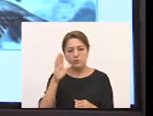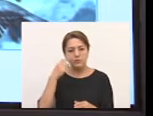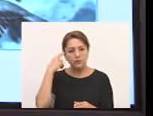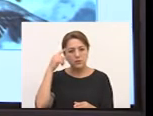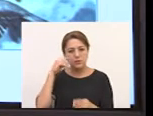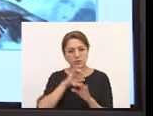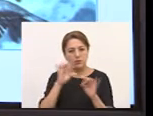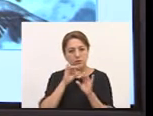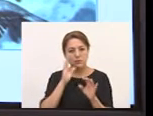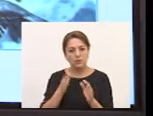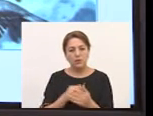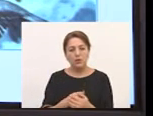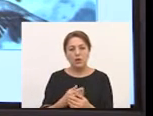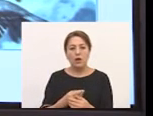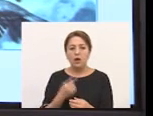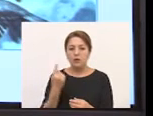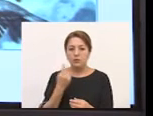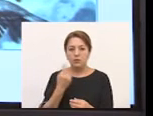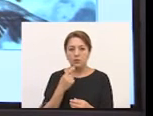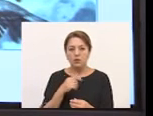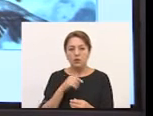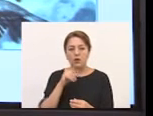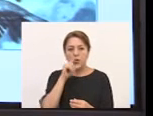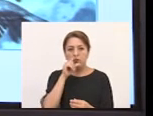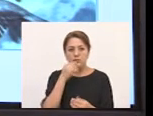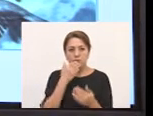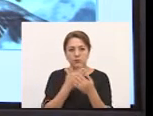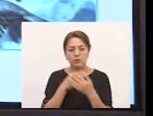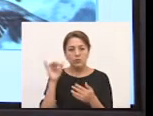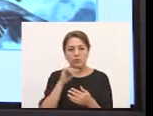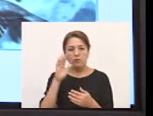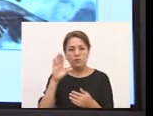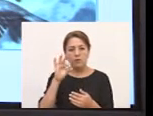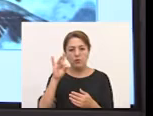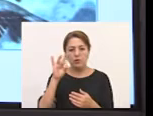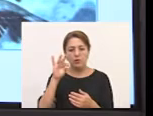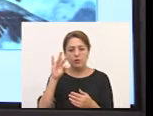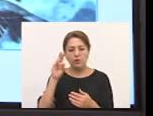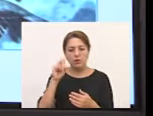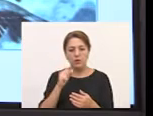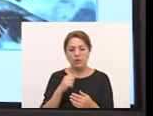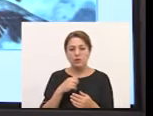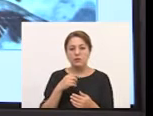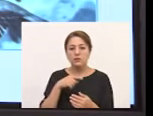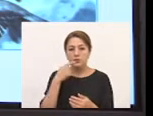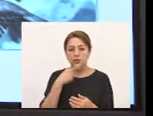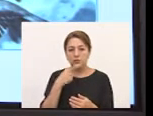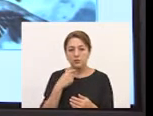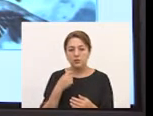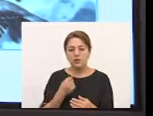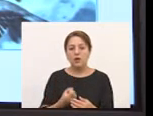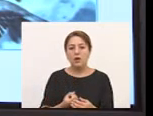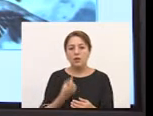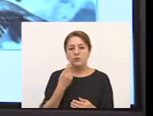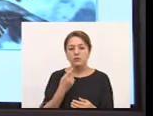сказку. Однажды орёл спрашивал у ворона: «Скажи, ворон-птица, отчего живёшь ты на белом